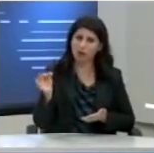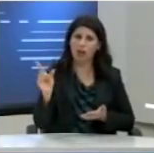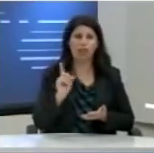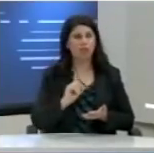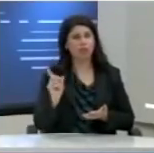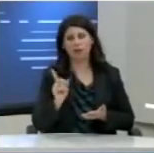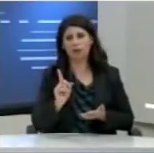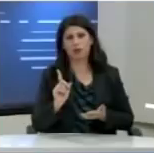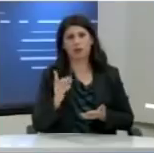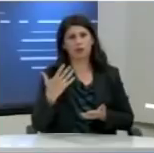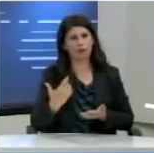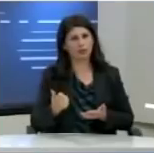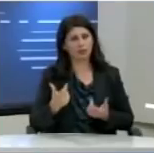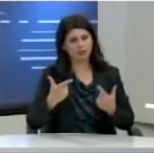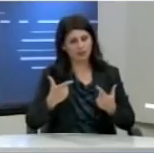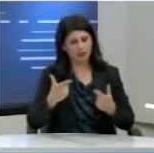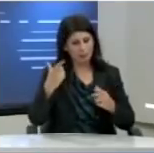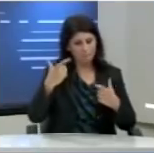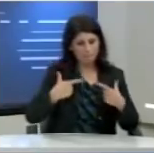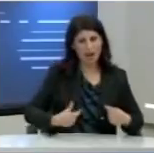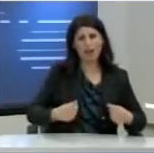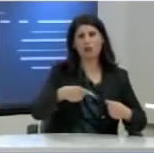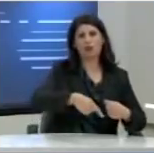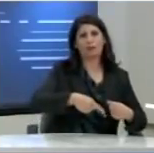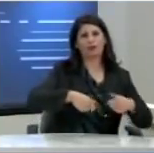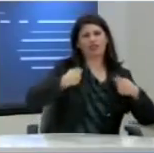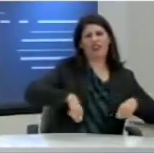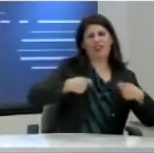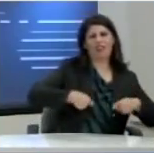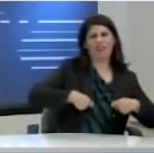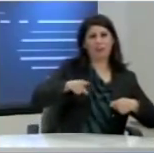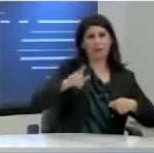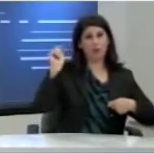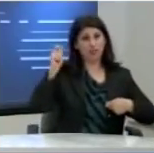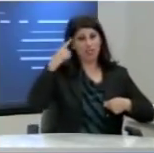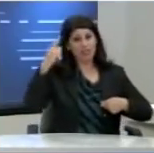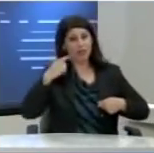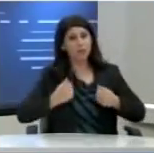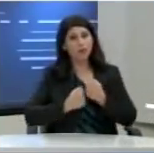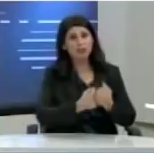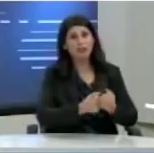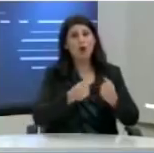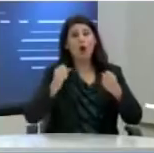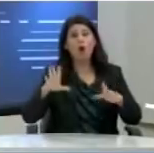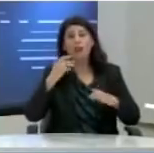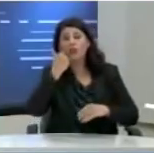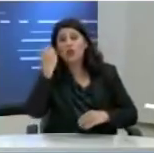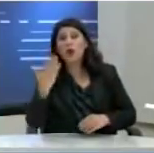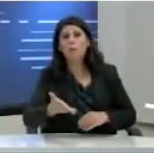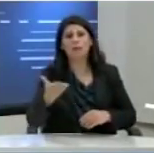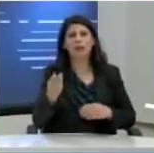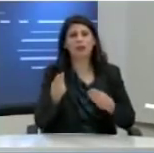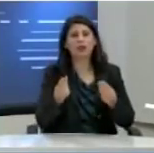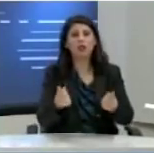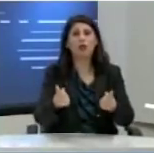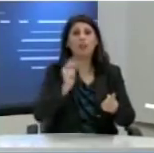είναι ότι είστε μέρος της ελίτ, αλλά ότι με τις πολιτικές σας και με τις ιδέες σας υποστηρίζετε πολλές φορές με ξεδιάντροπο τρόπο τα συμφέροντα